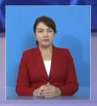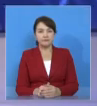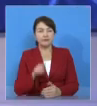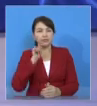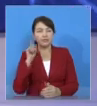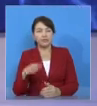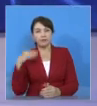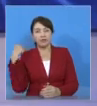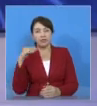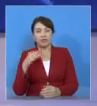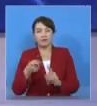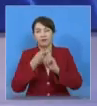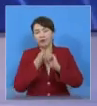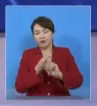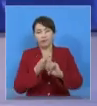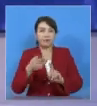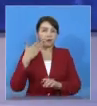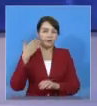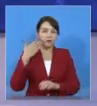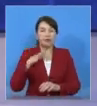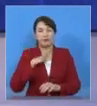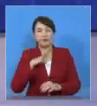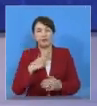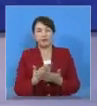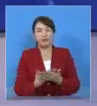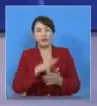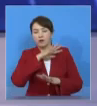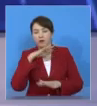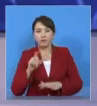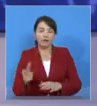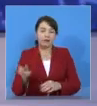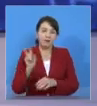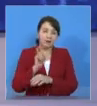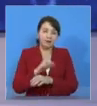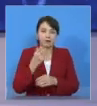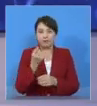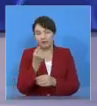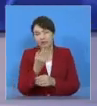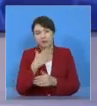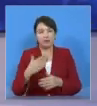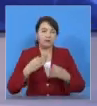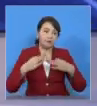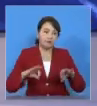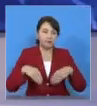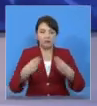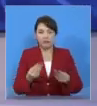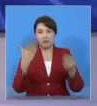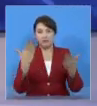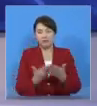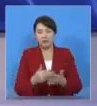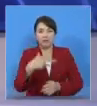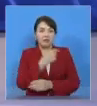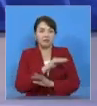Жасыл аймақтағы Ақтөбенің карантин шектеуі едәуір жеңілдеді. Көпшіліктің жүріп тұруына сәлде болса еркіндік берілді. Есесіне